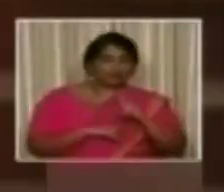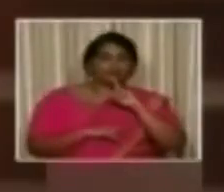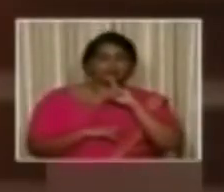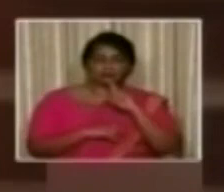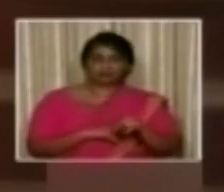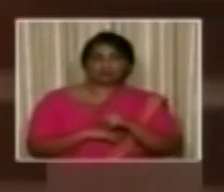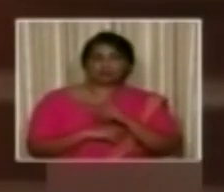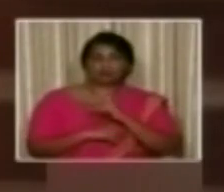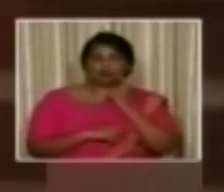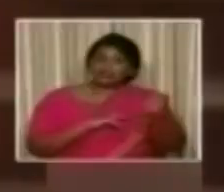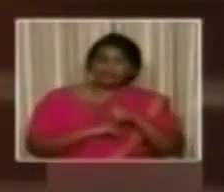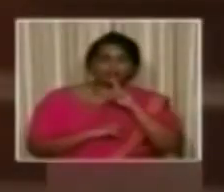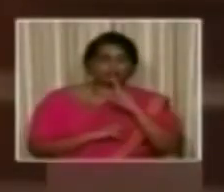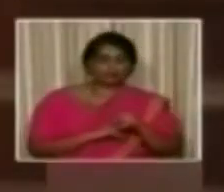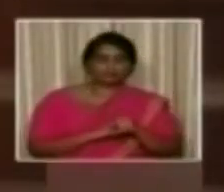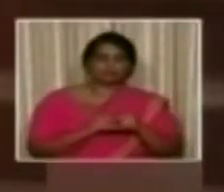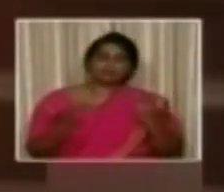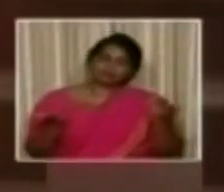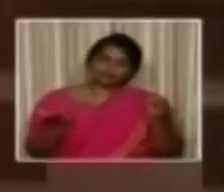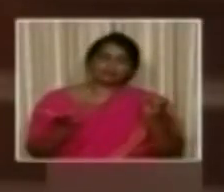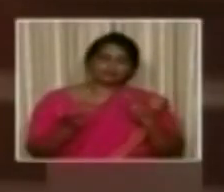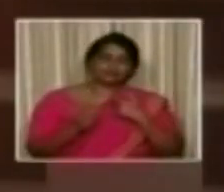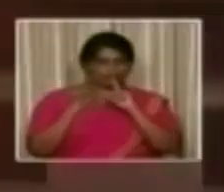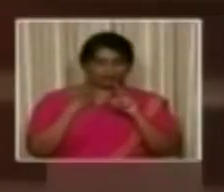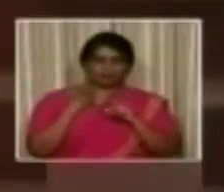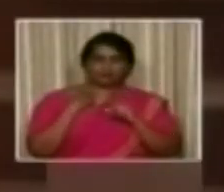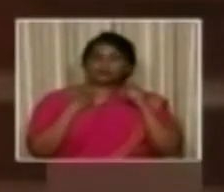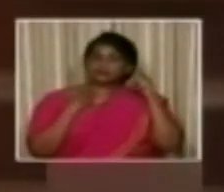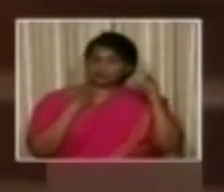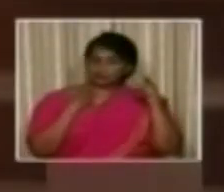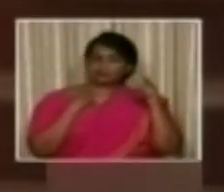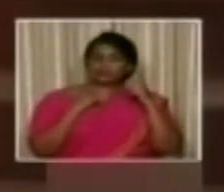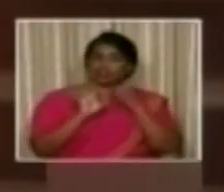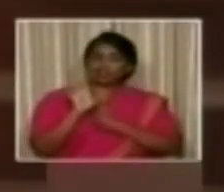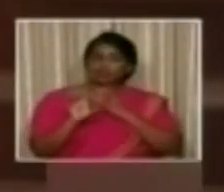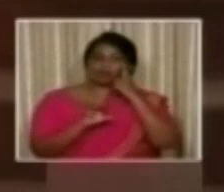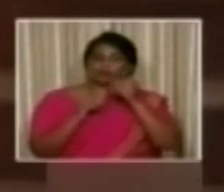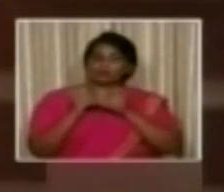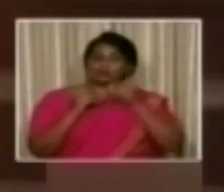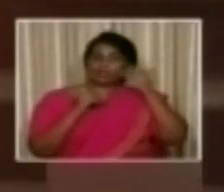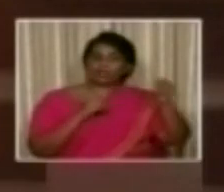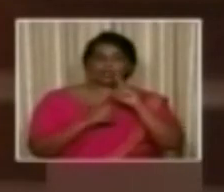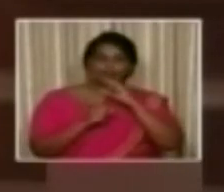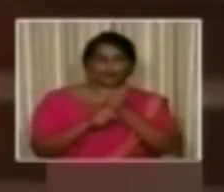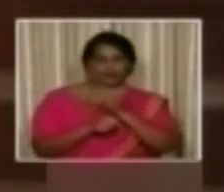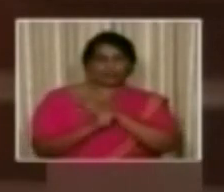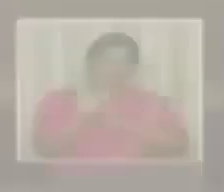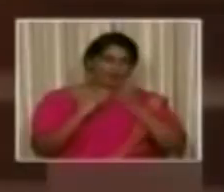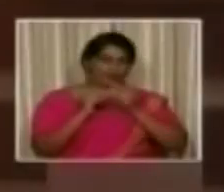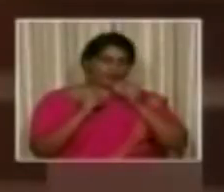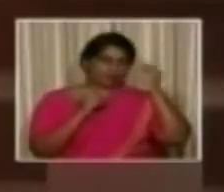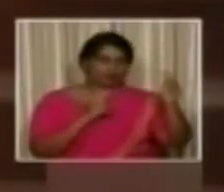கோட்டாபாயவிடம் கூறியிருந்தார். எனினும் சட்டத்திற்கு அமைய அதனை மேற்கொள்ள முடியாதென முன்னாள் ஜனாதிபதி தெரிவித்திருந்தார். இதனை அடுத்தே அவர் ஊடகங்களுக்கு